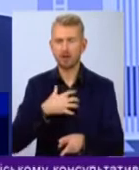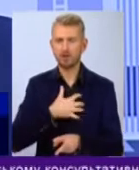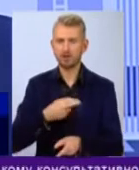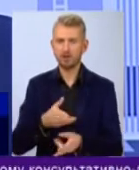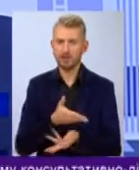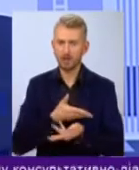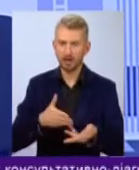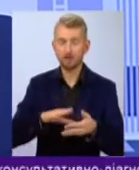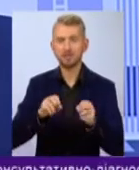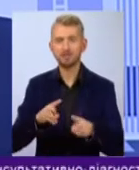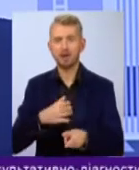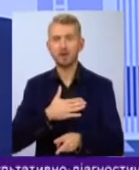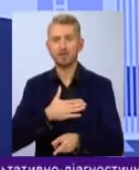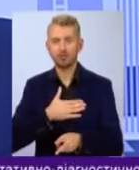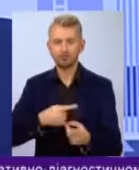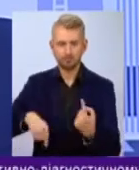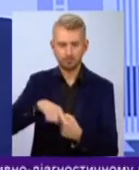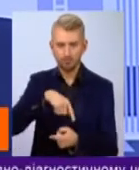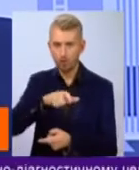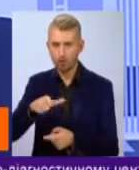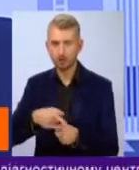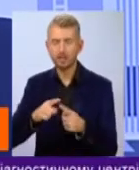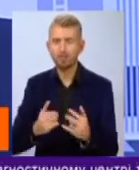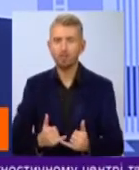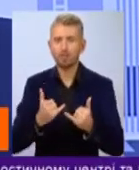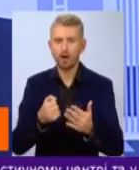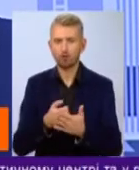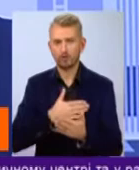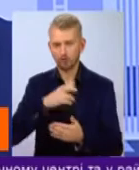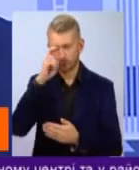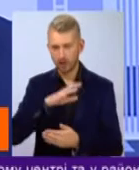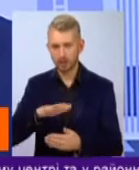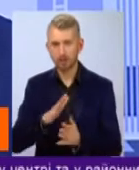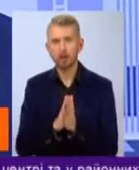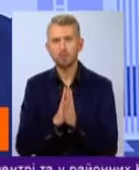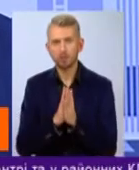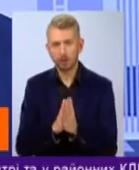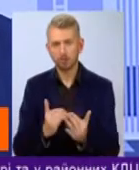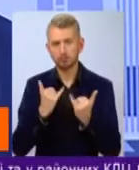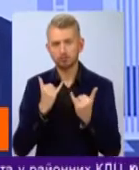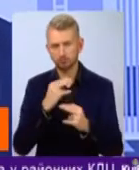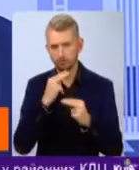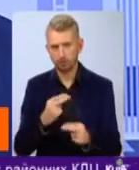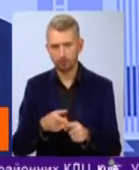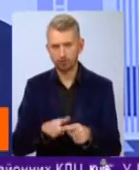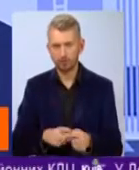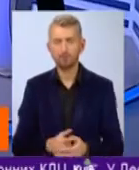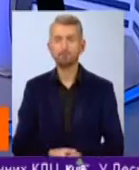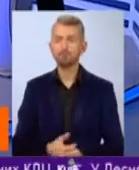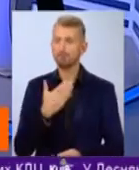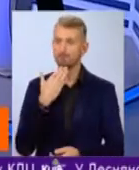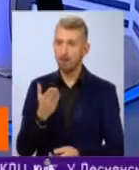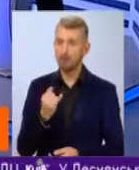нас, безпека наших оточуючих – це повага до нашої країни. Будь ласка, приділяйте цьому значну увагу. Дякую. Ну